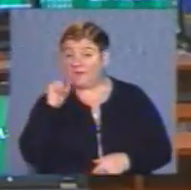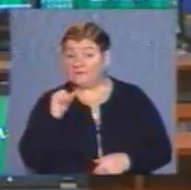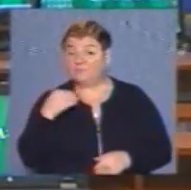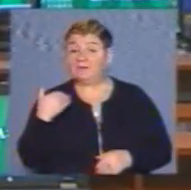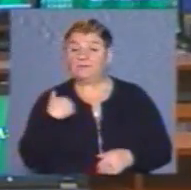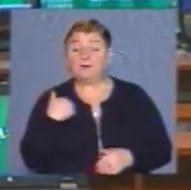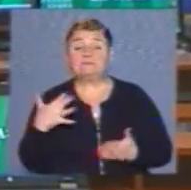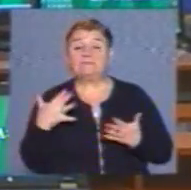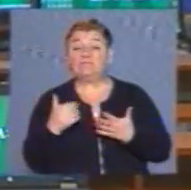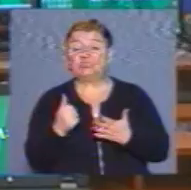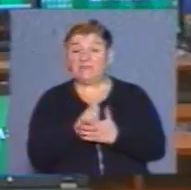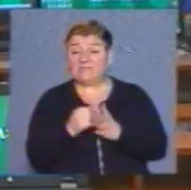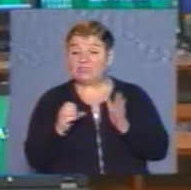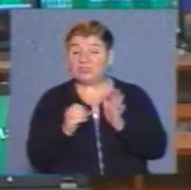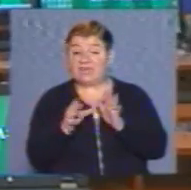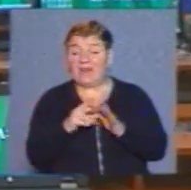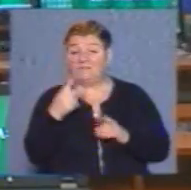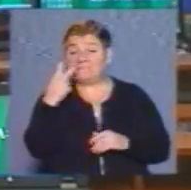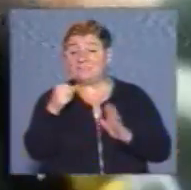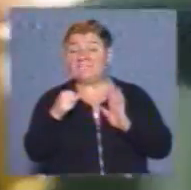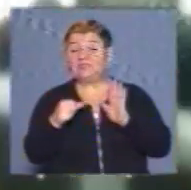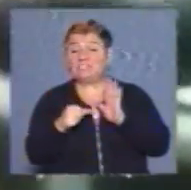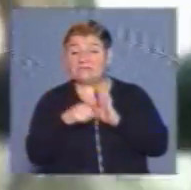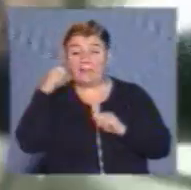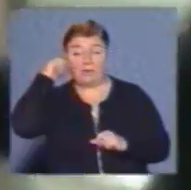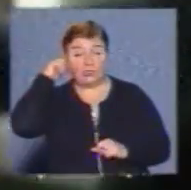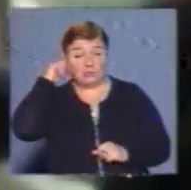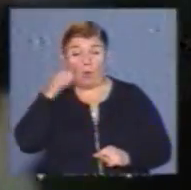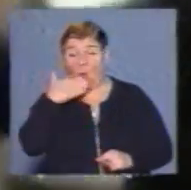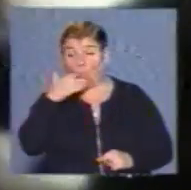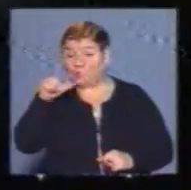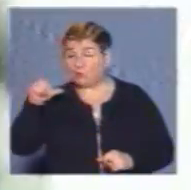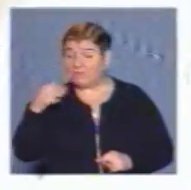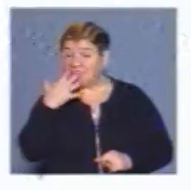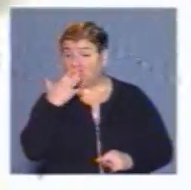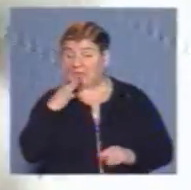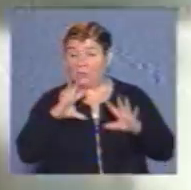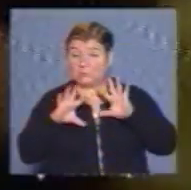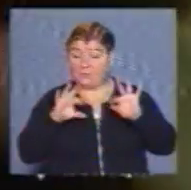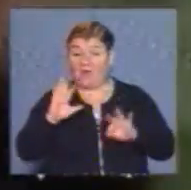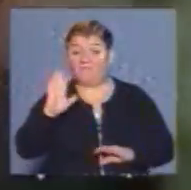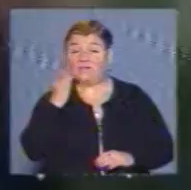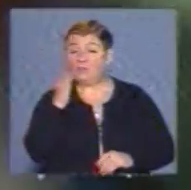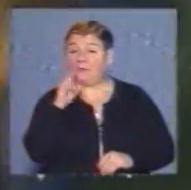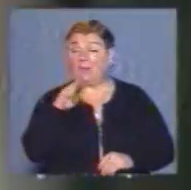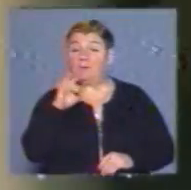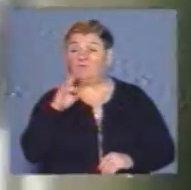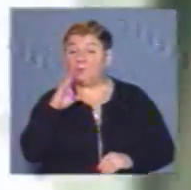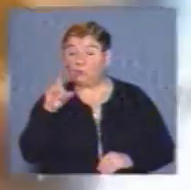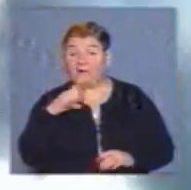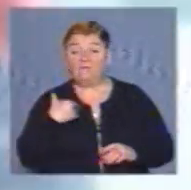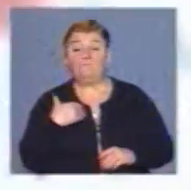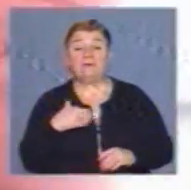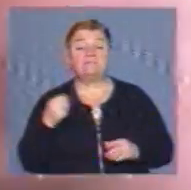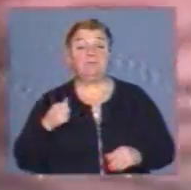канабісу знайшли правоохоронці у 26-річного ужгородця. Про це розповів речник Нацполіції Закарпаття Володимир Павлюх. Оперативники разом